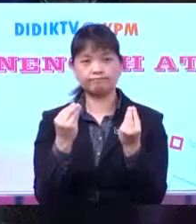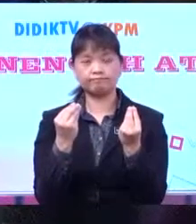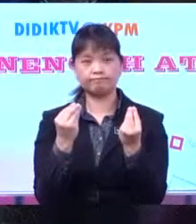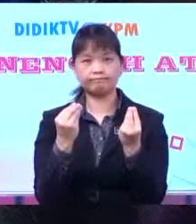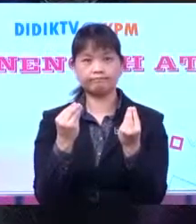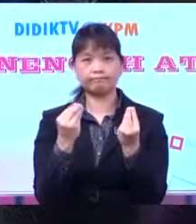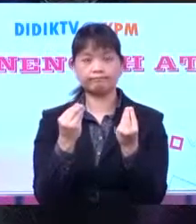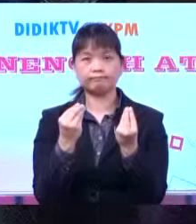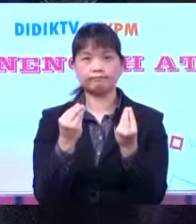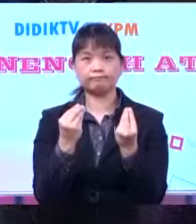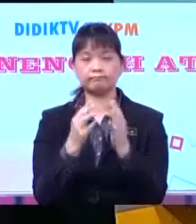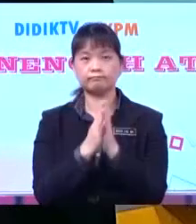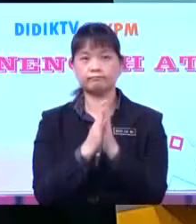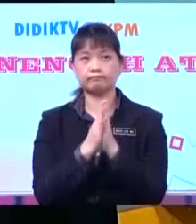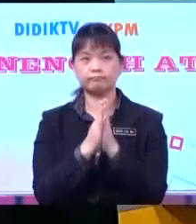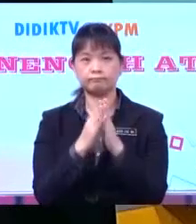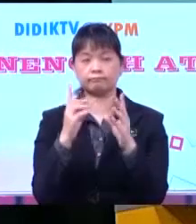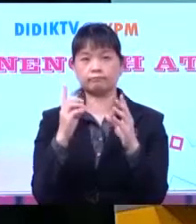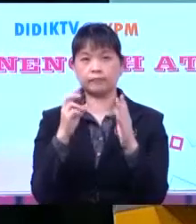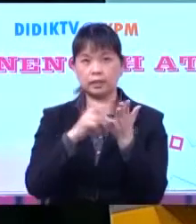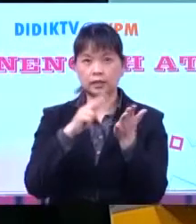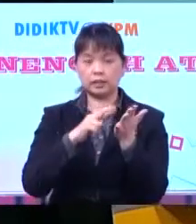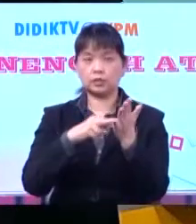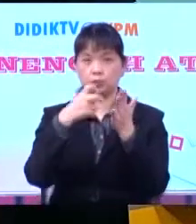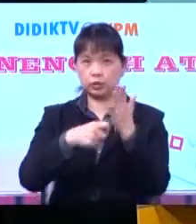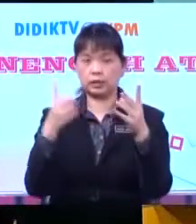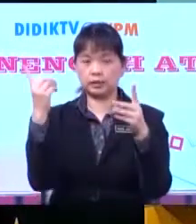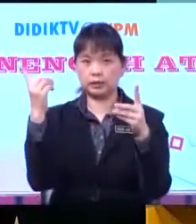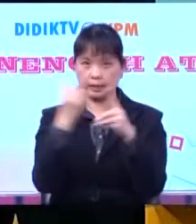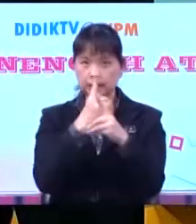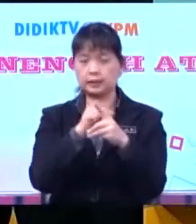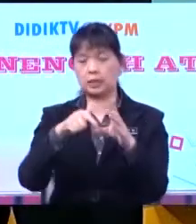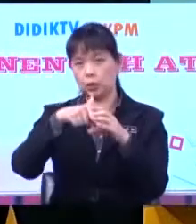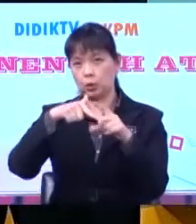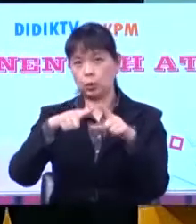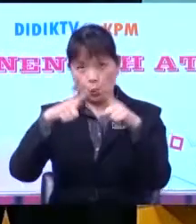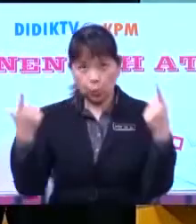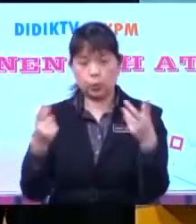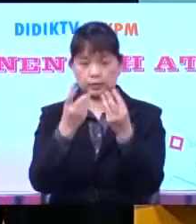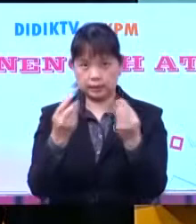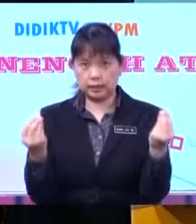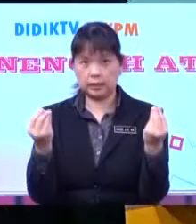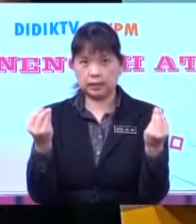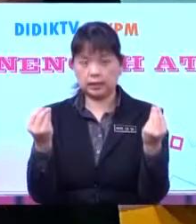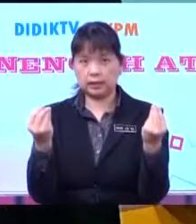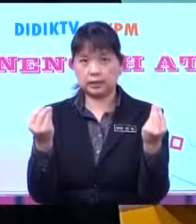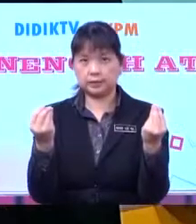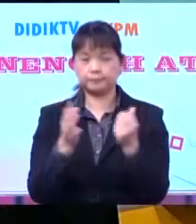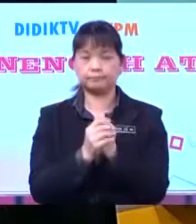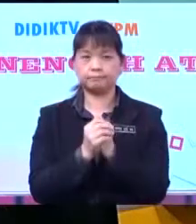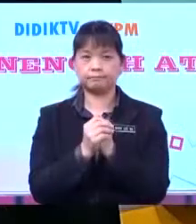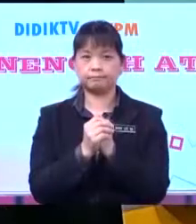tanah dan kadang suka dengan luas tanah luas tanah harga pintu sekadar suka dengan total